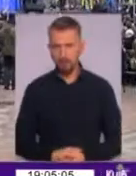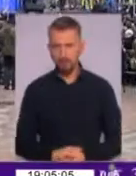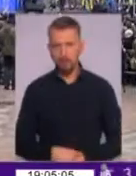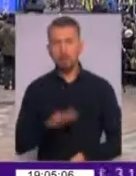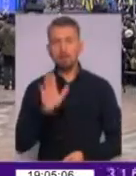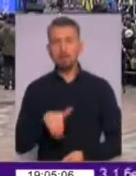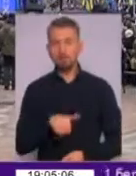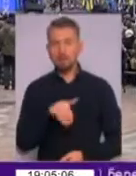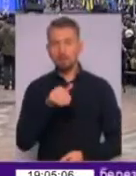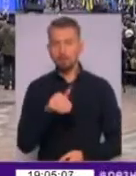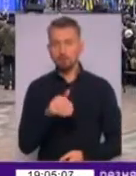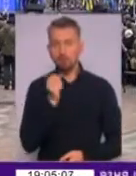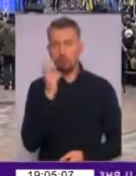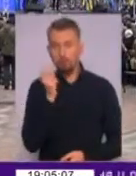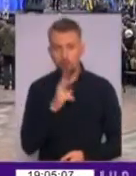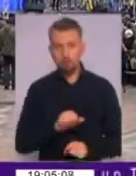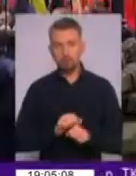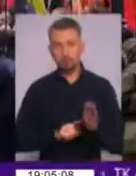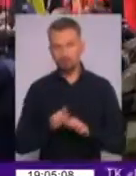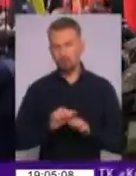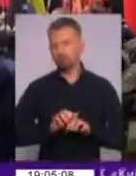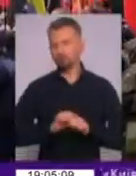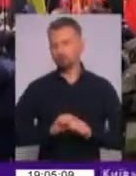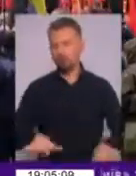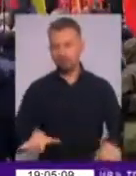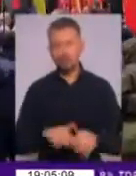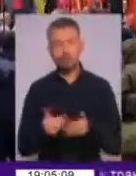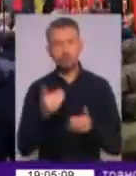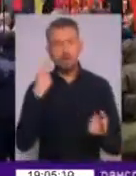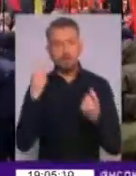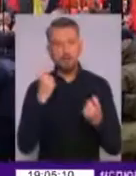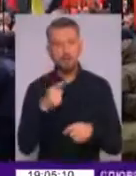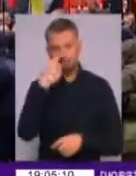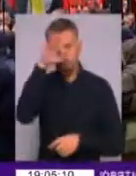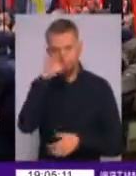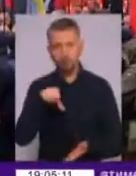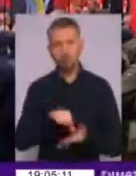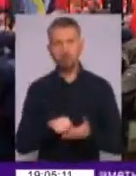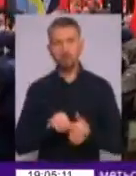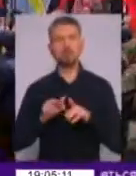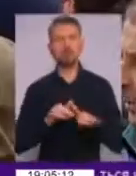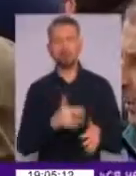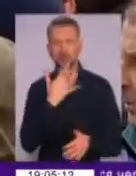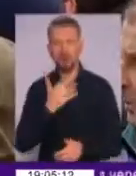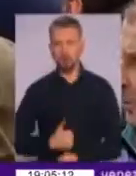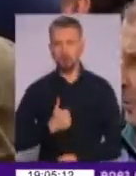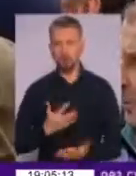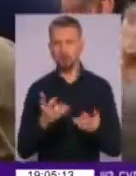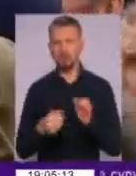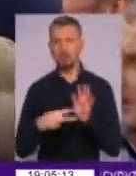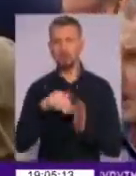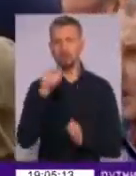Після опівдня мітингувальники почали розходитися. За попередніми даними поліції, участь у марші національної гідності взяли 7